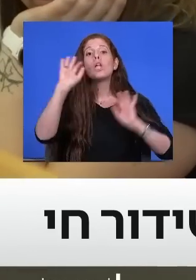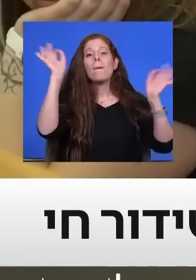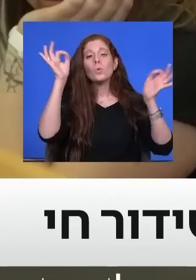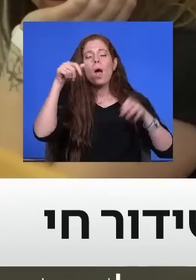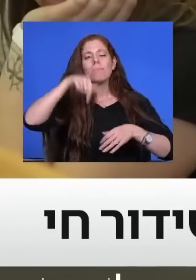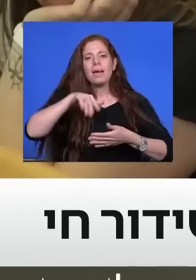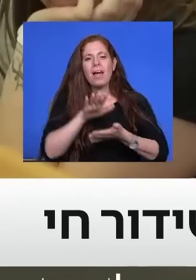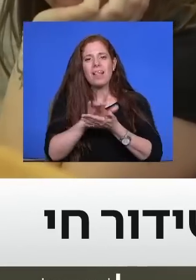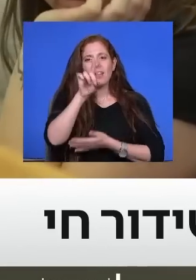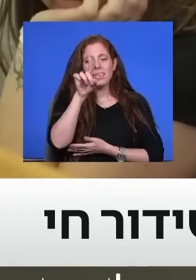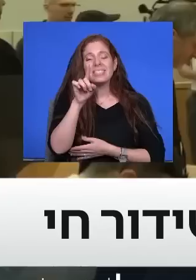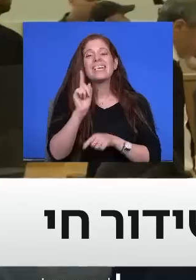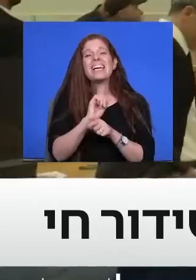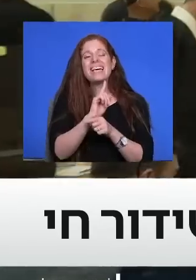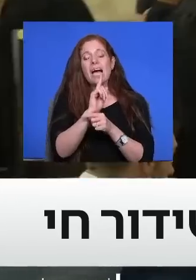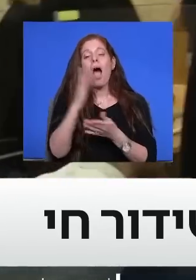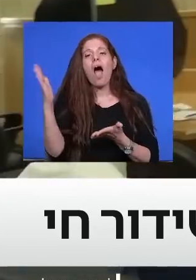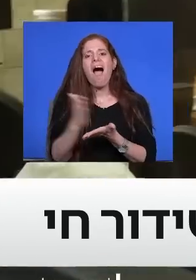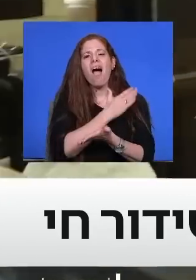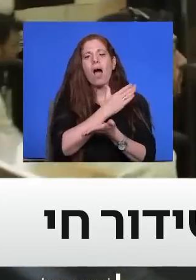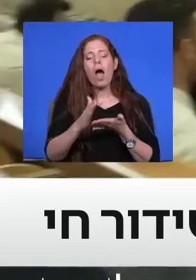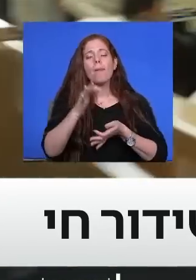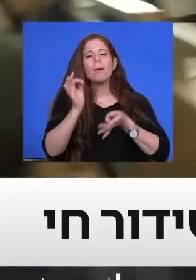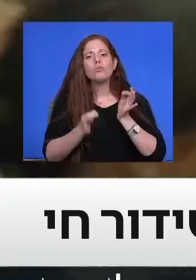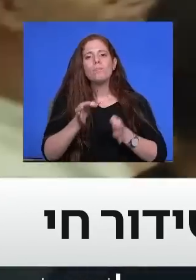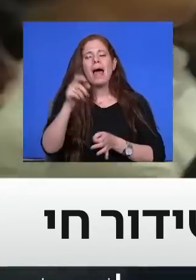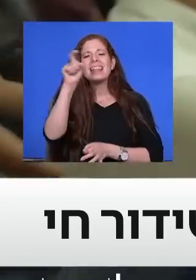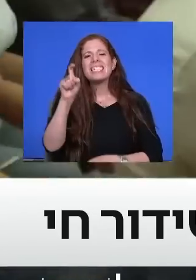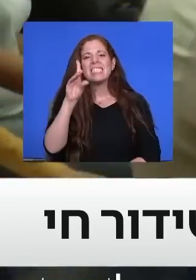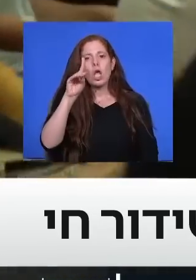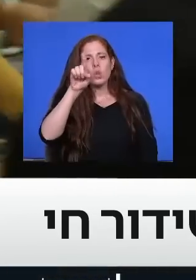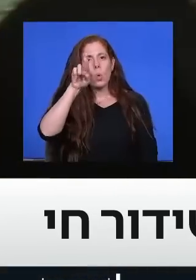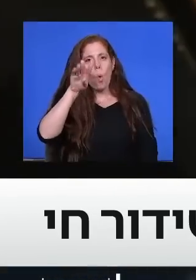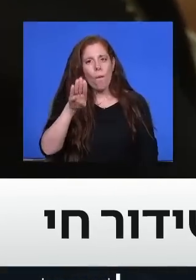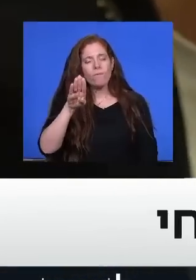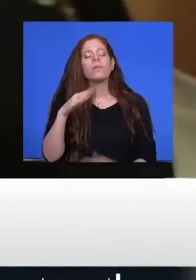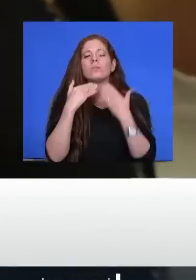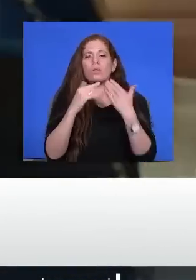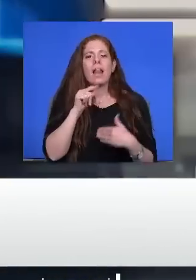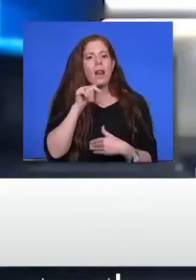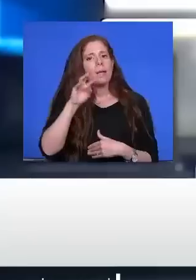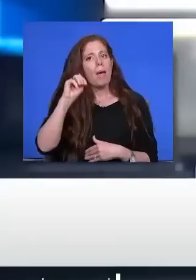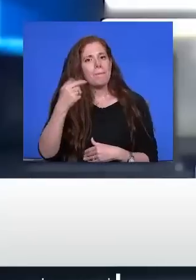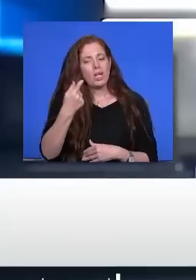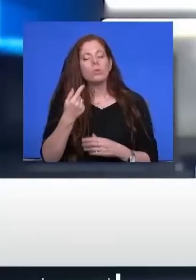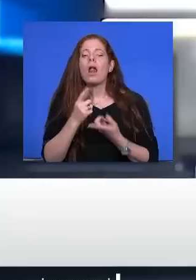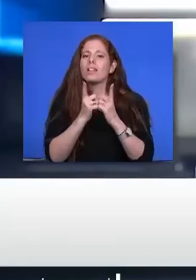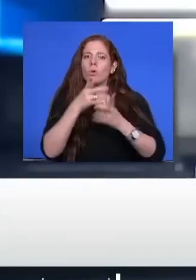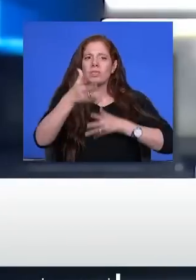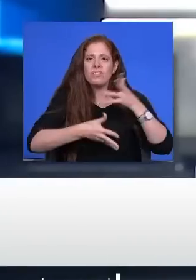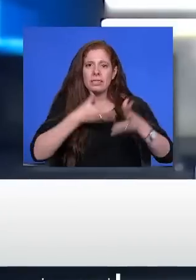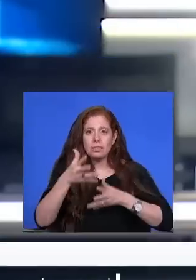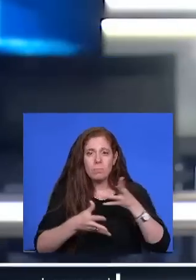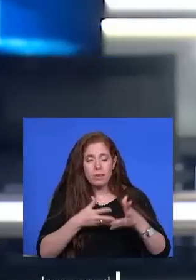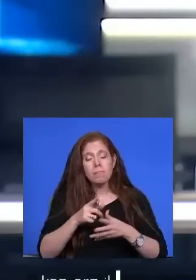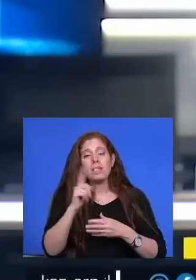11, רגע ההכרעה במשפט זדורוב בשידור חי. תודה לאליית מרברגנות על ה... תרגום לשפת הסימנים את